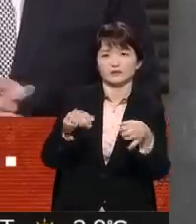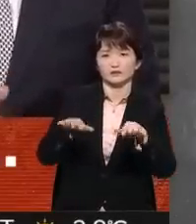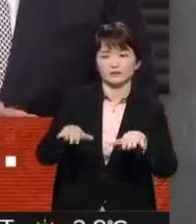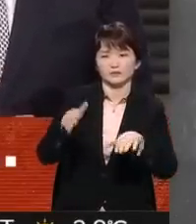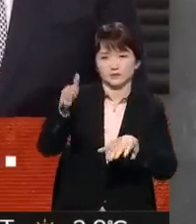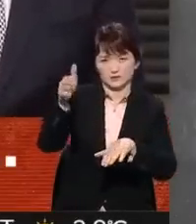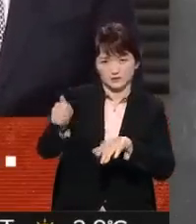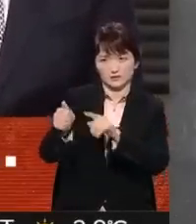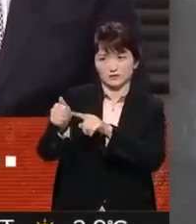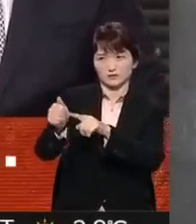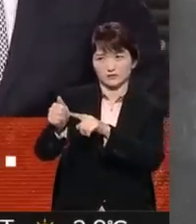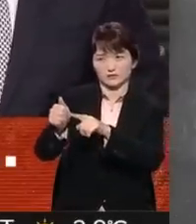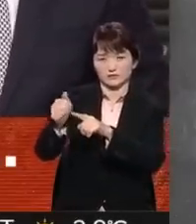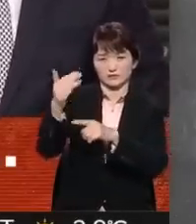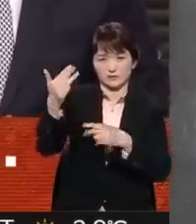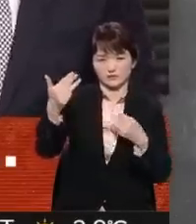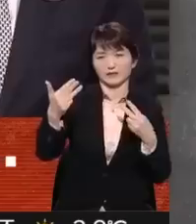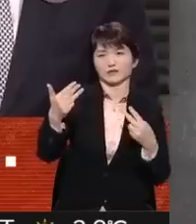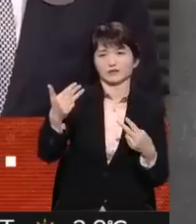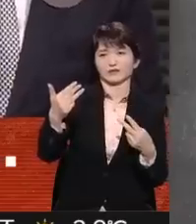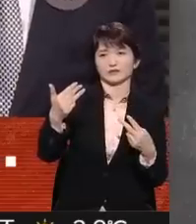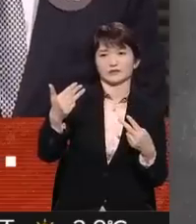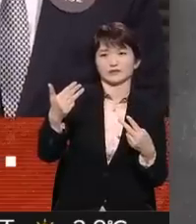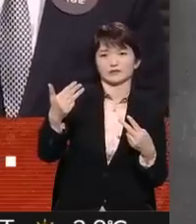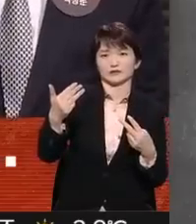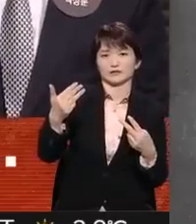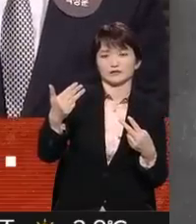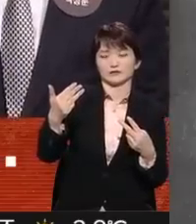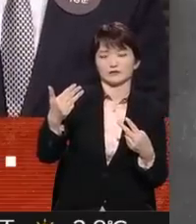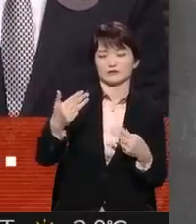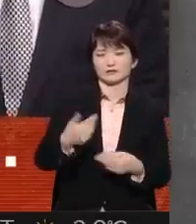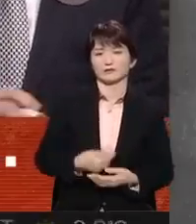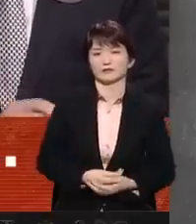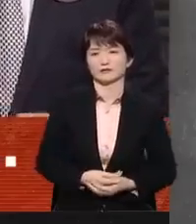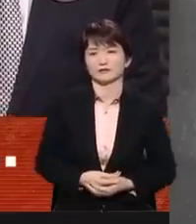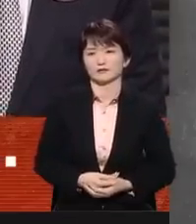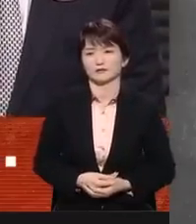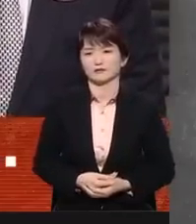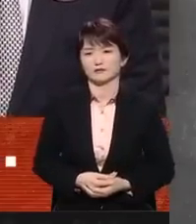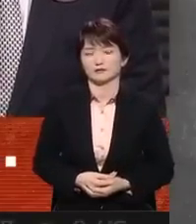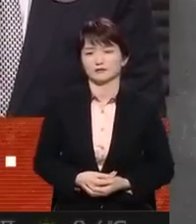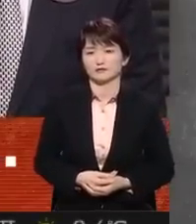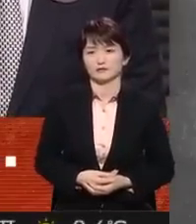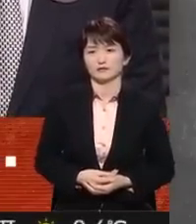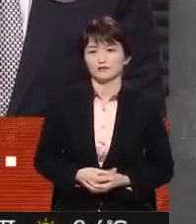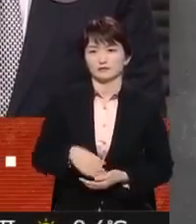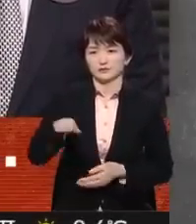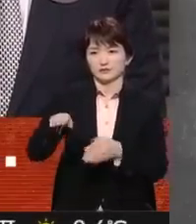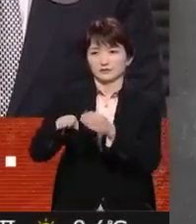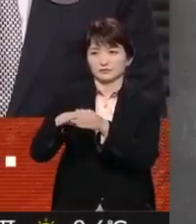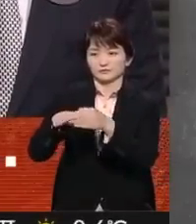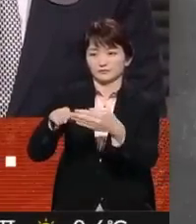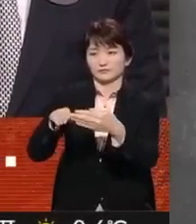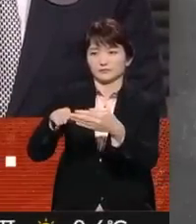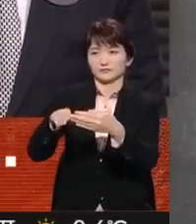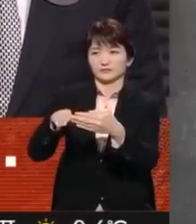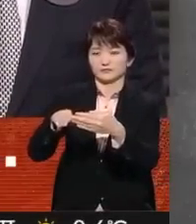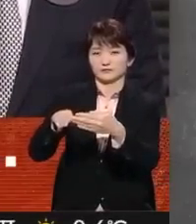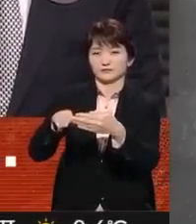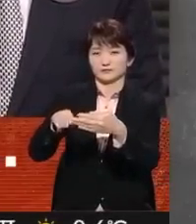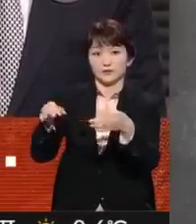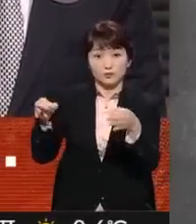차주도 과실 비율이 8대2 정도라고 얘기를 하고 있는 거 같습니다 근데 지금 뭐 사무는 뭐 열리는데 1초 정도